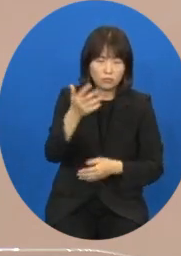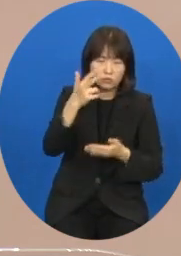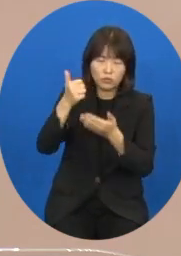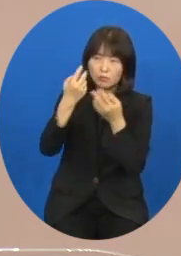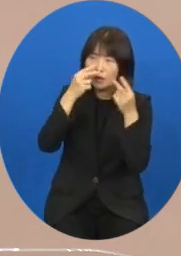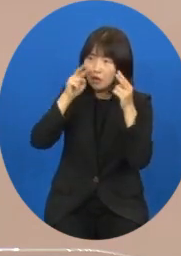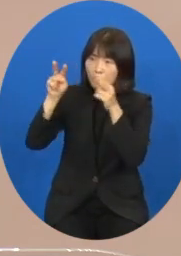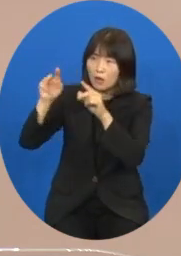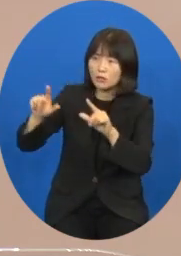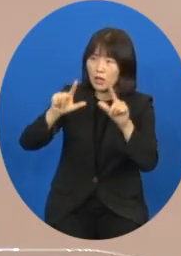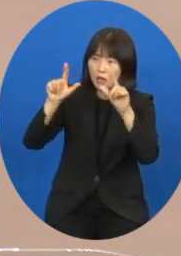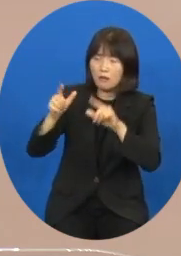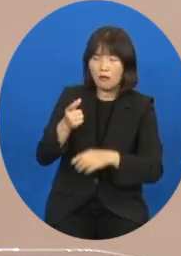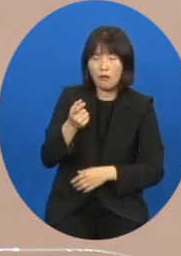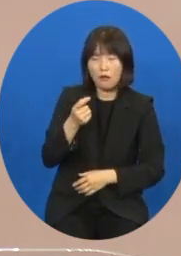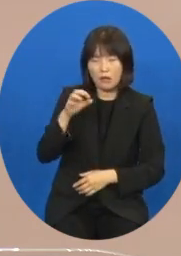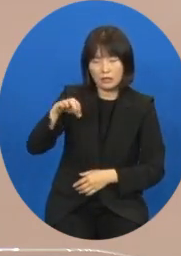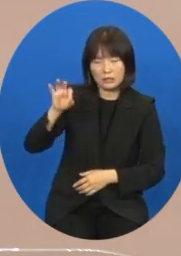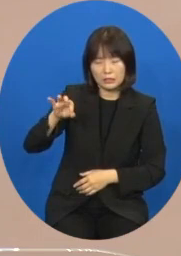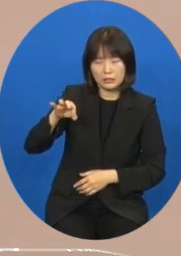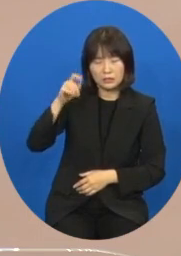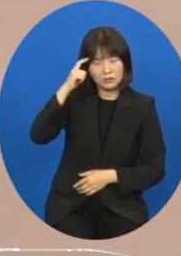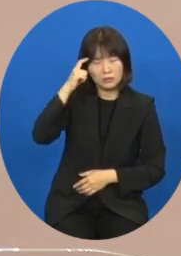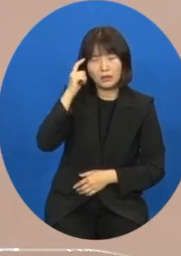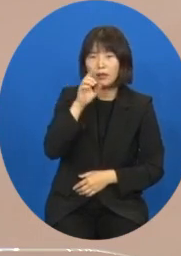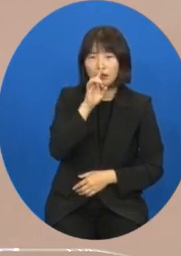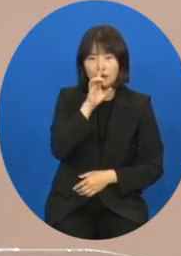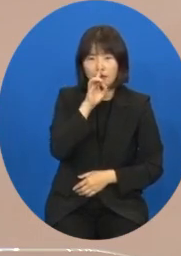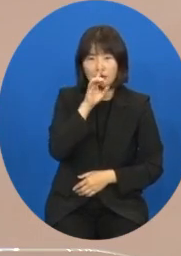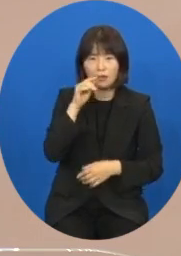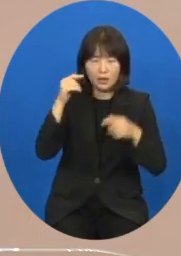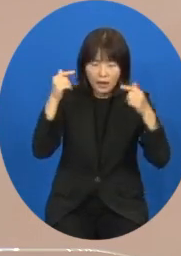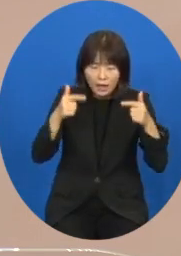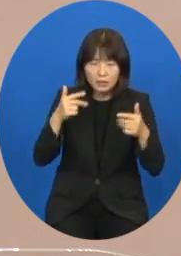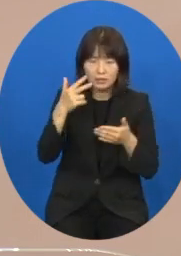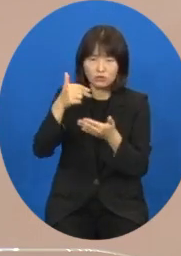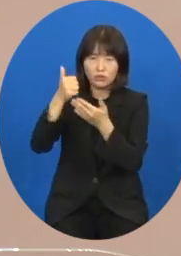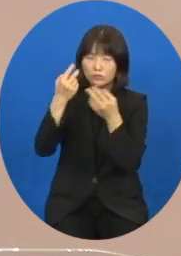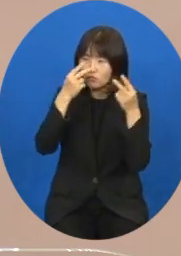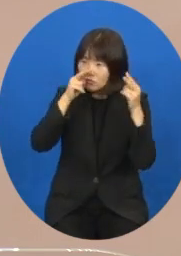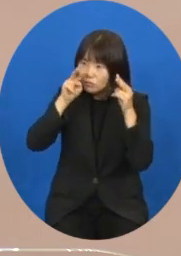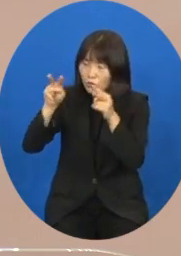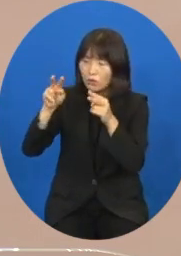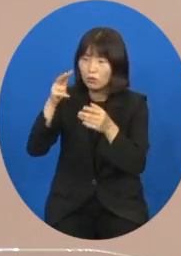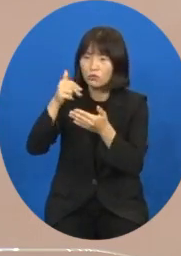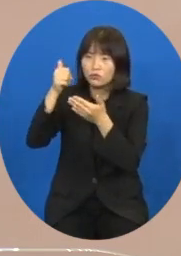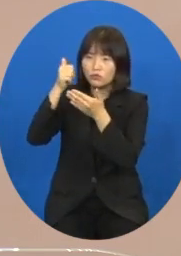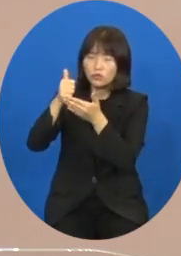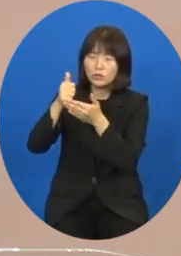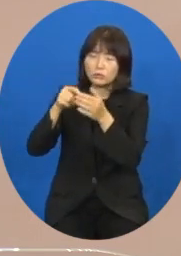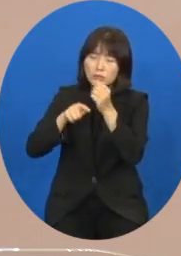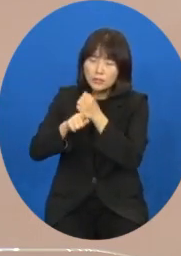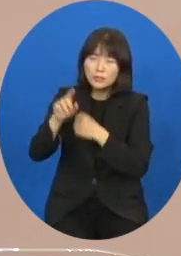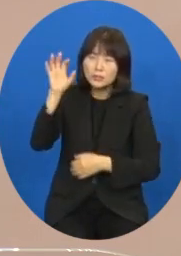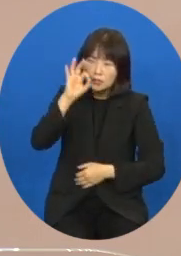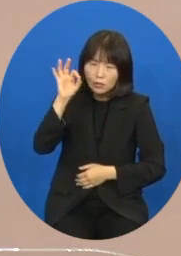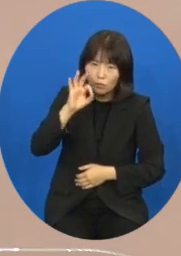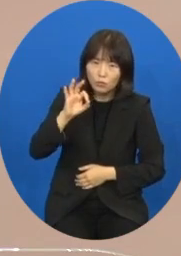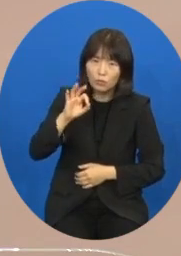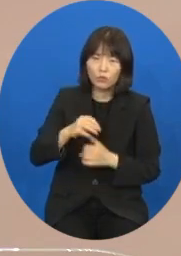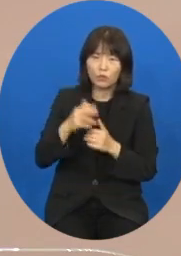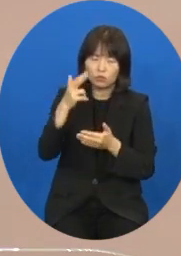작게 생각하면 안 됩니다. 항상 주님을 주목하고 주님의 뜻을 구하고 주님이 원하시는